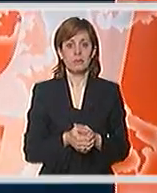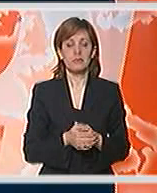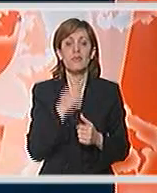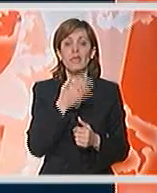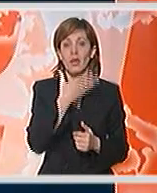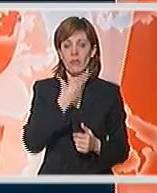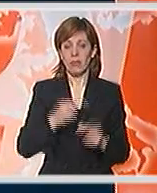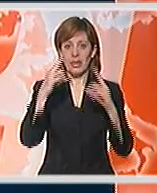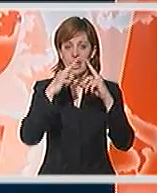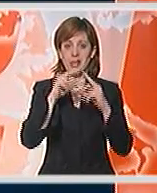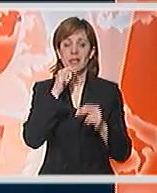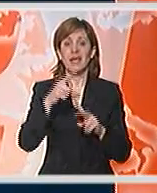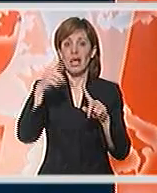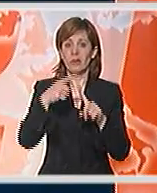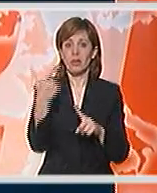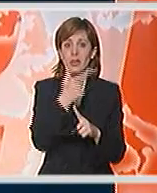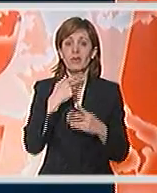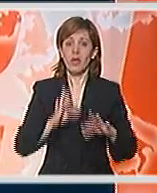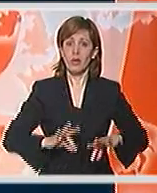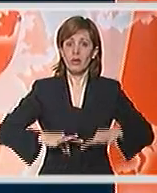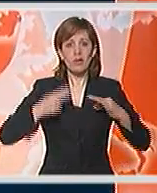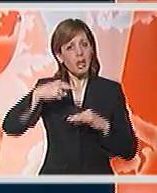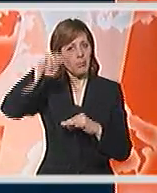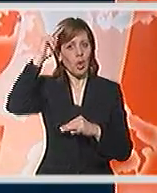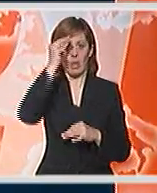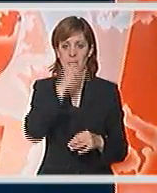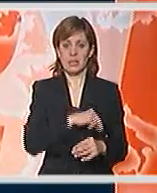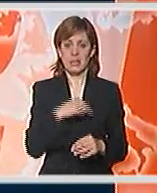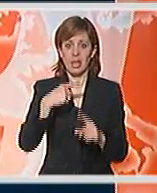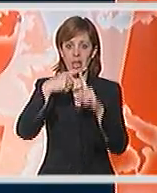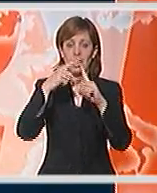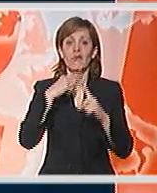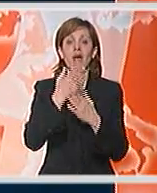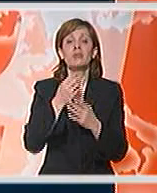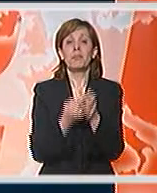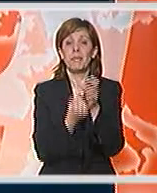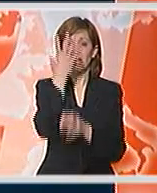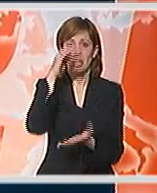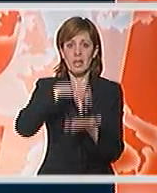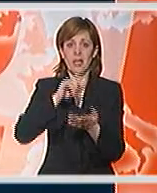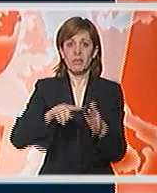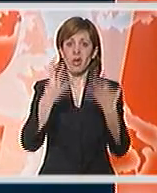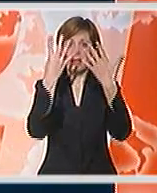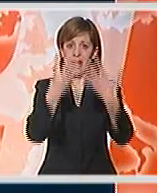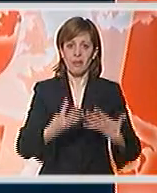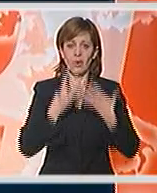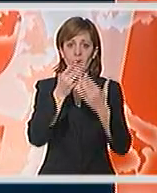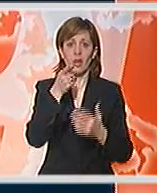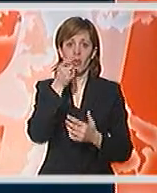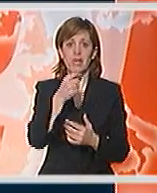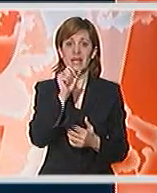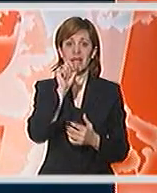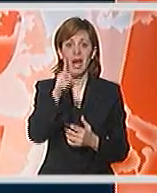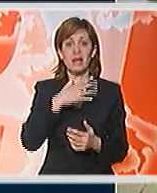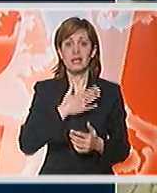Vladika Atanasije i Teodosije služile su jutro spomenu u crkvi Svetog Nikole u centru Prištine povodom 9. godišnjice ubistva